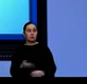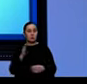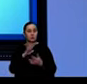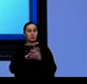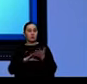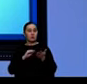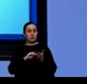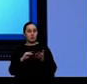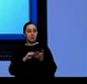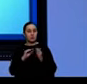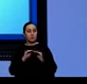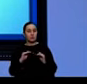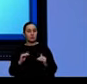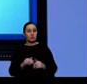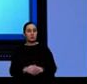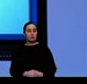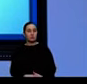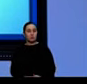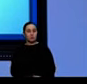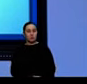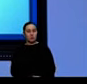Қаны давамын язың болы жанлар?